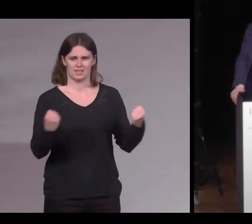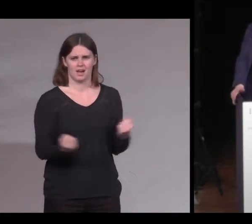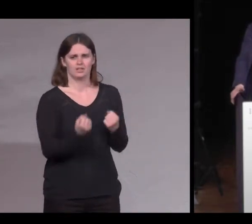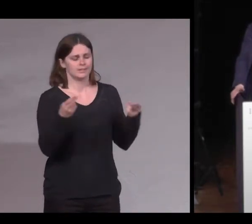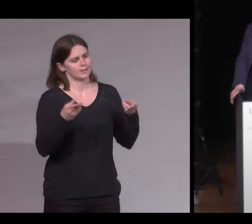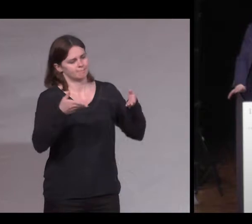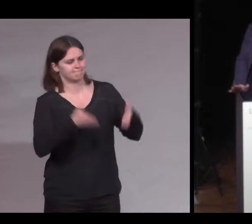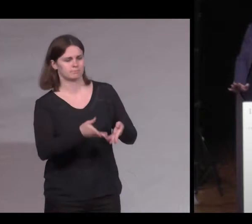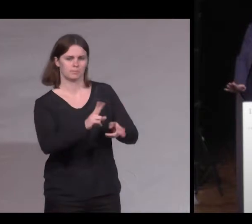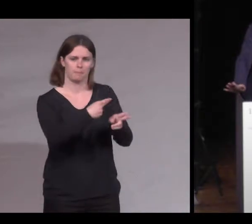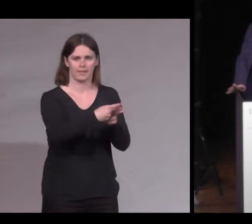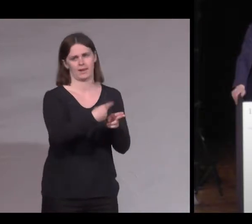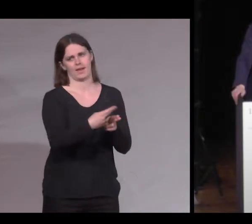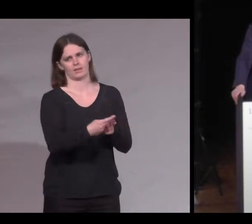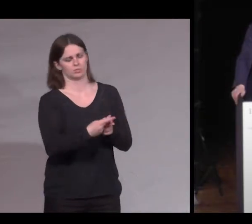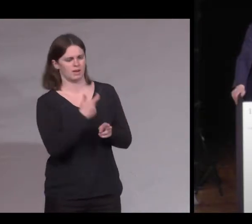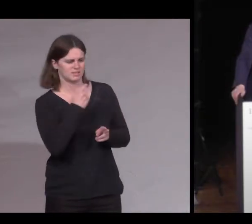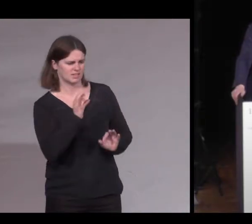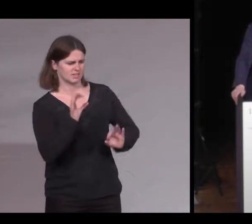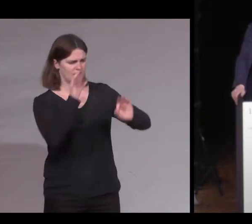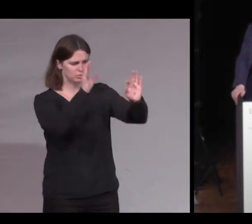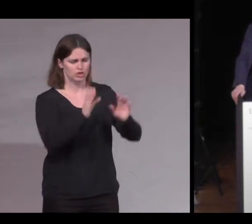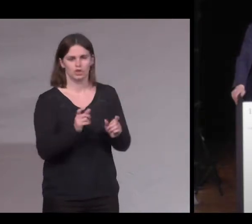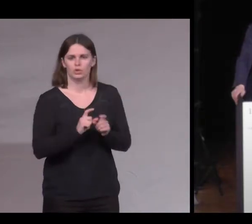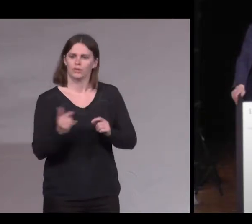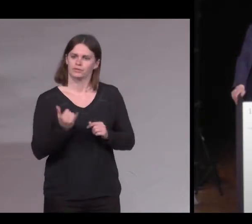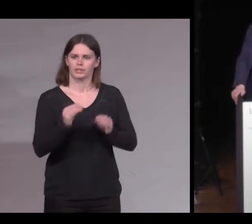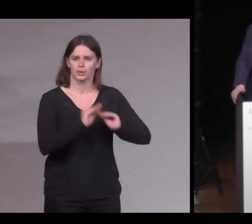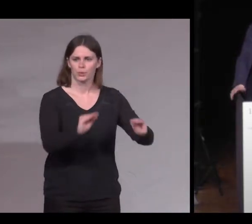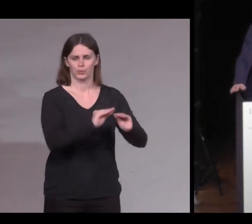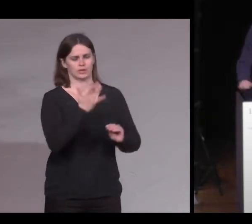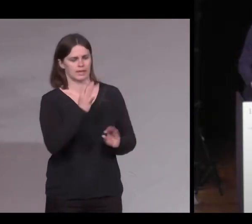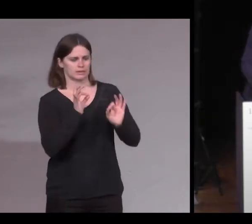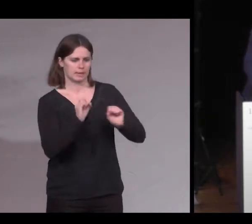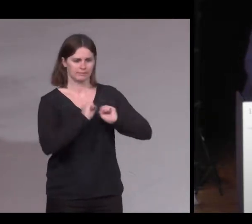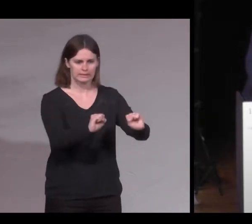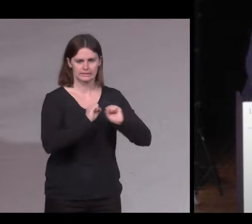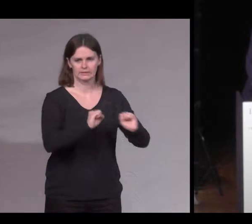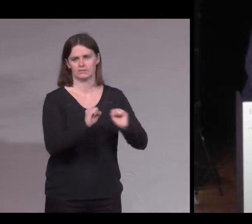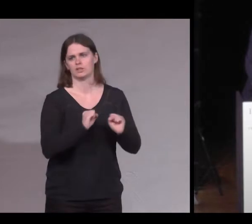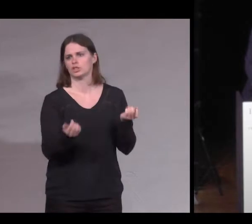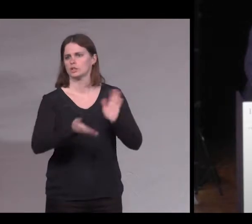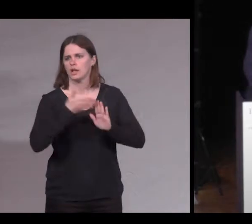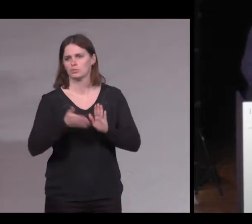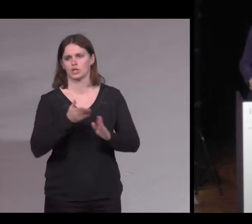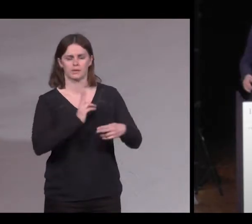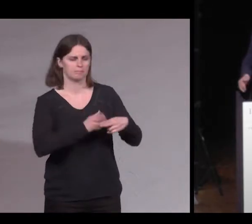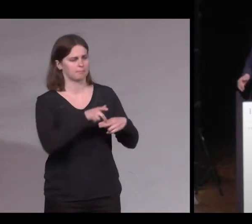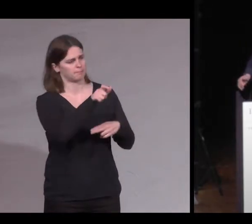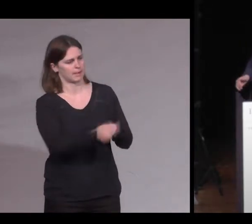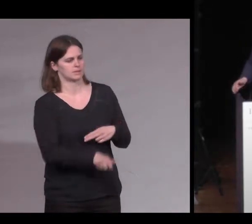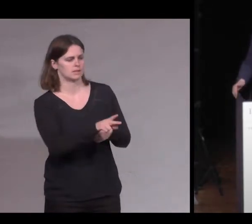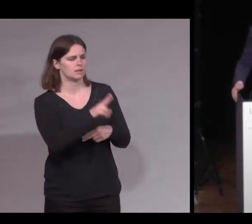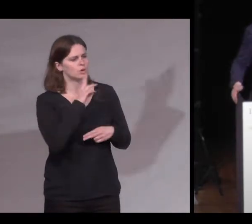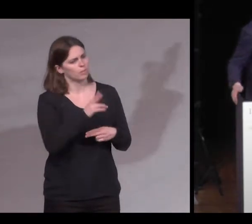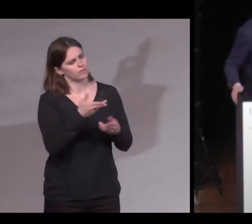především realizovaný mechanoterapeuta pomocí mechanických systémů, byly to systémy, které neměřily tomu pacienta a systémy bez